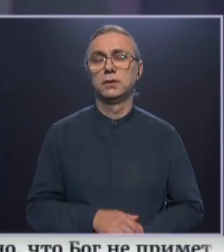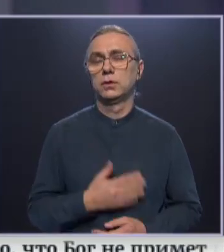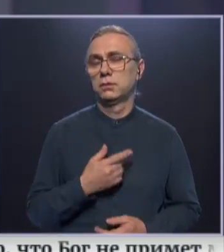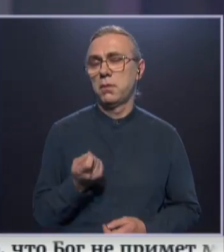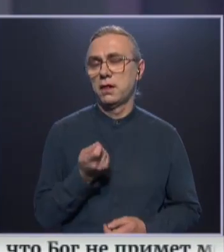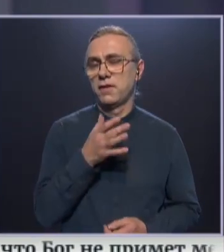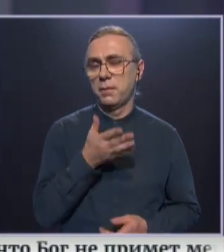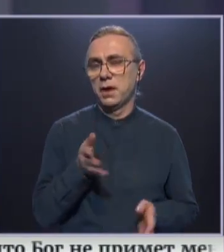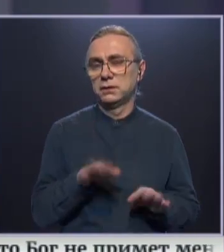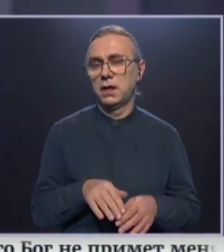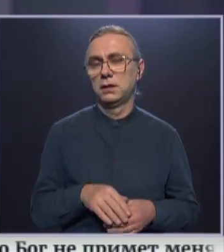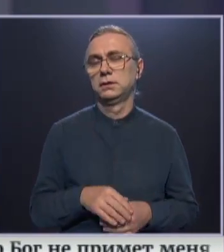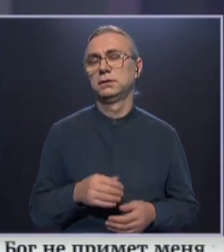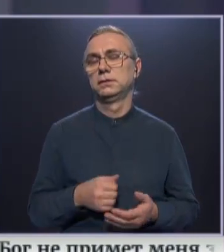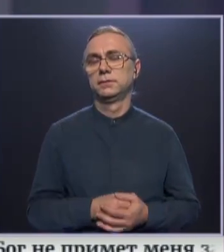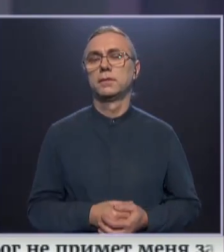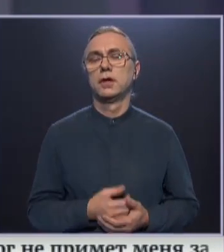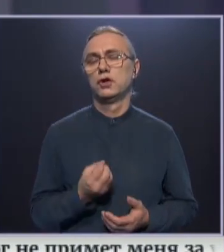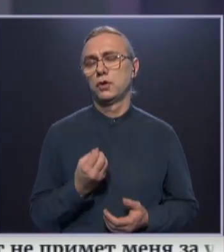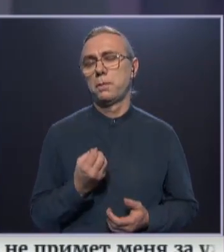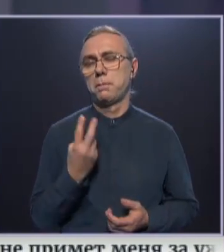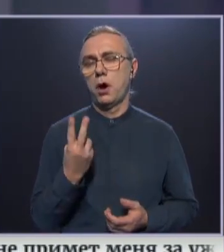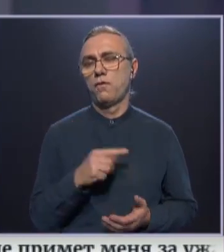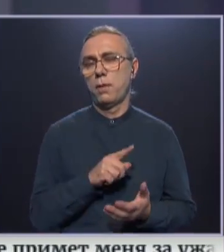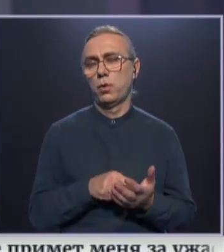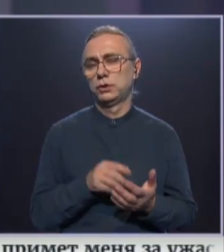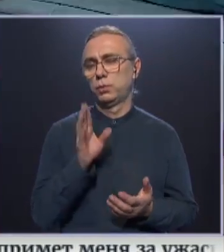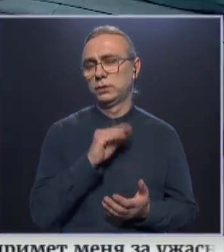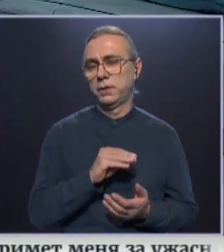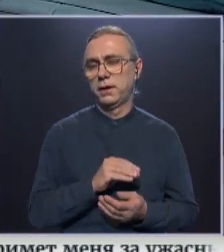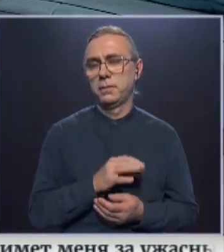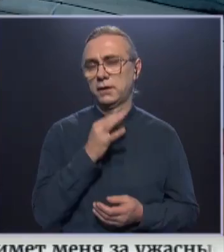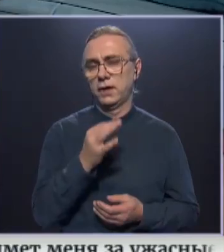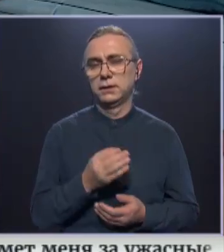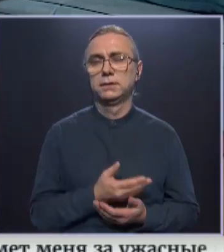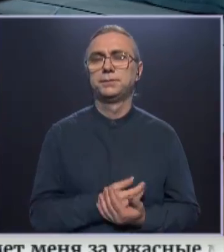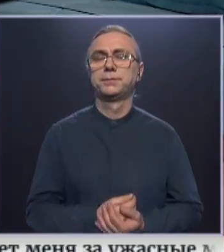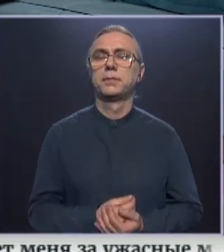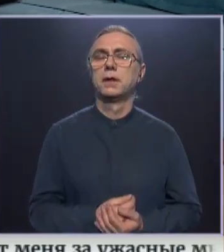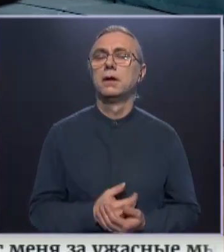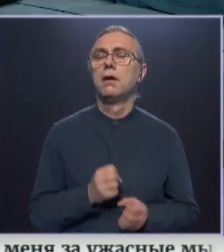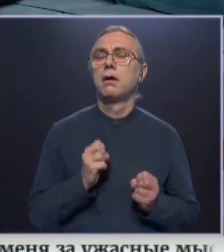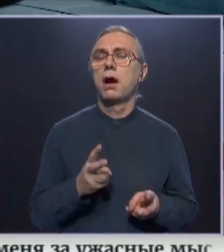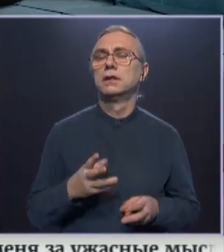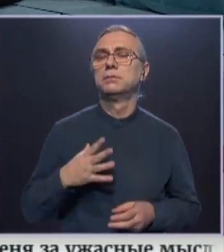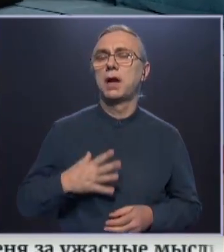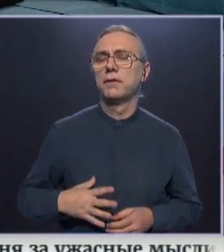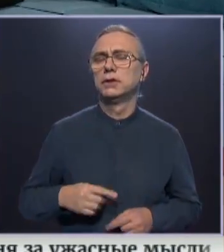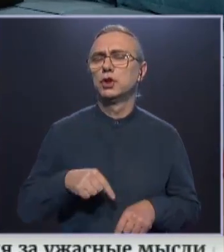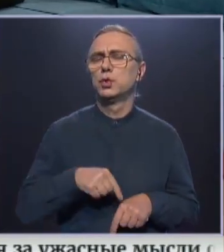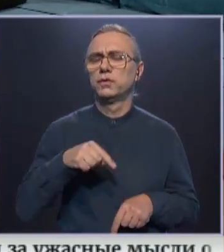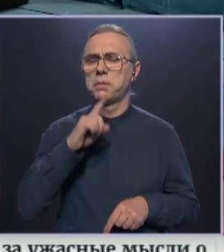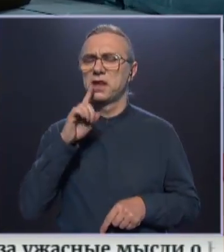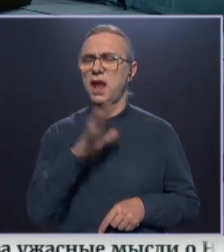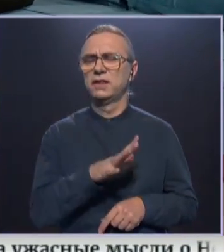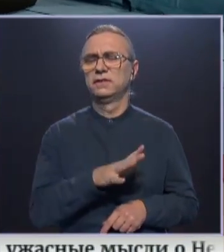времени остается до конца. Я думаю, что пару вопросов ваших мы успеем озвучить. Добрый вечер, батюшка. Как справиться с чувством ненависти к людям,